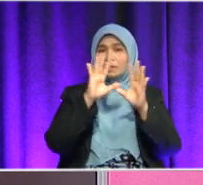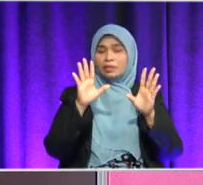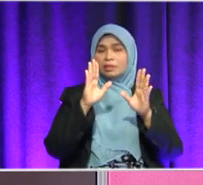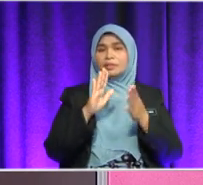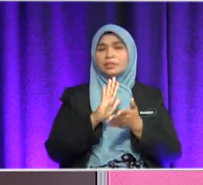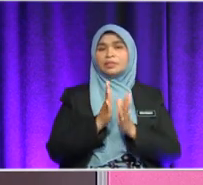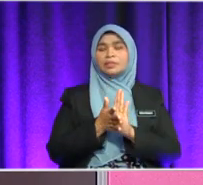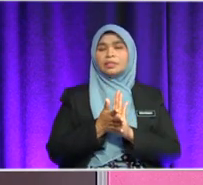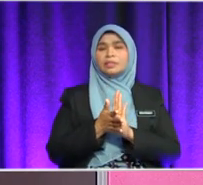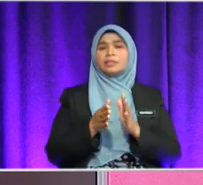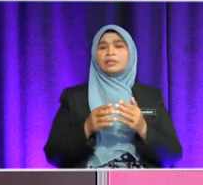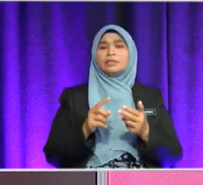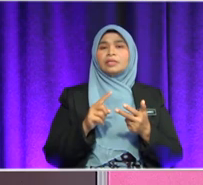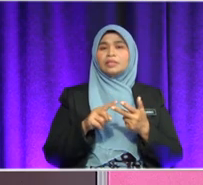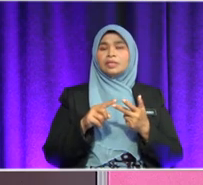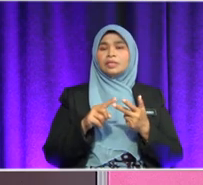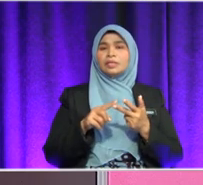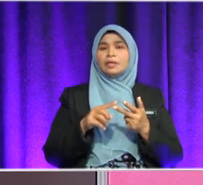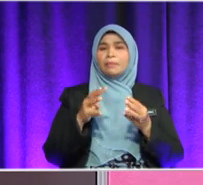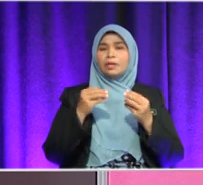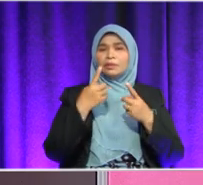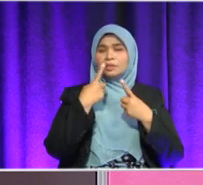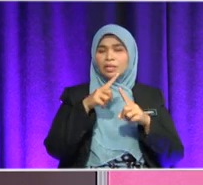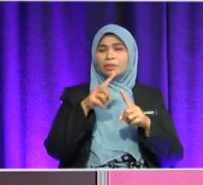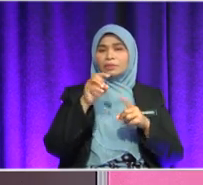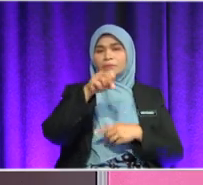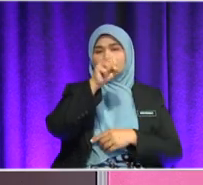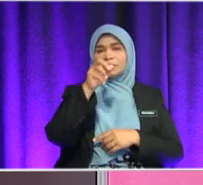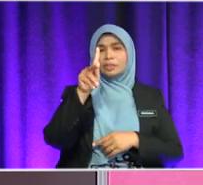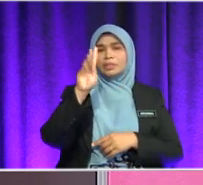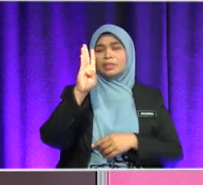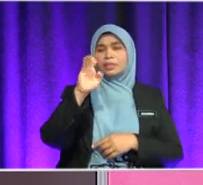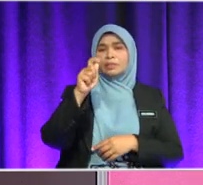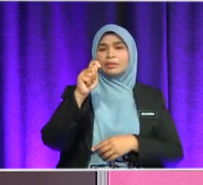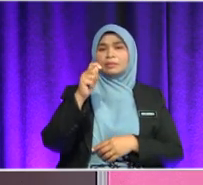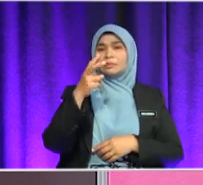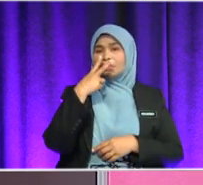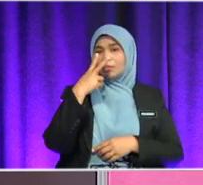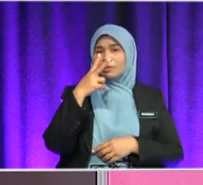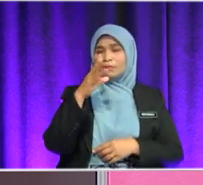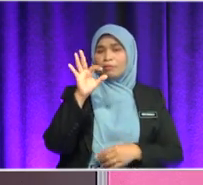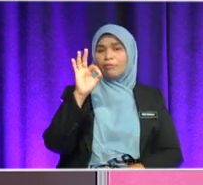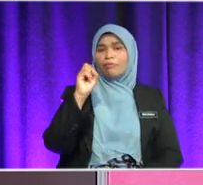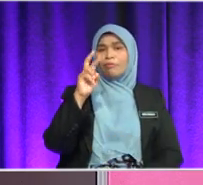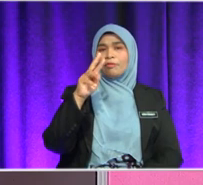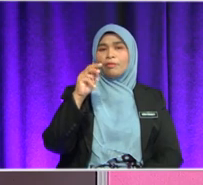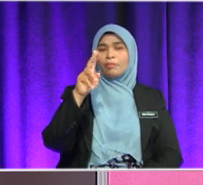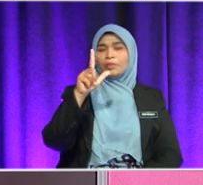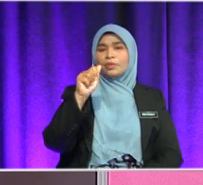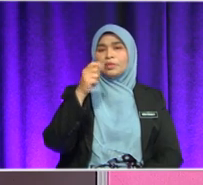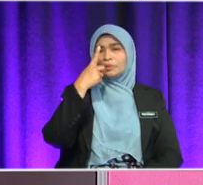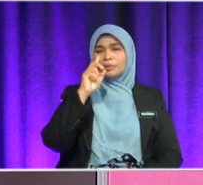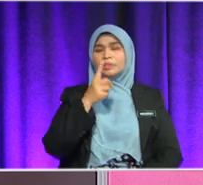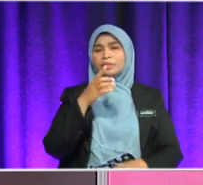oke yang ketiganya menjawab seorang hebat lihat ataupun perhatikan pada Pemilu untuk kita dapatkan